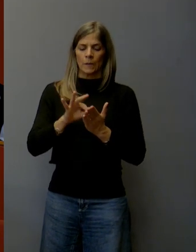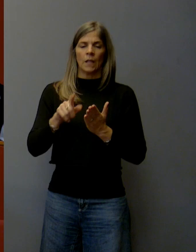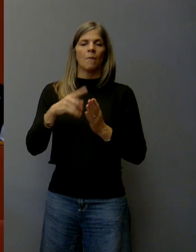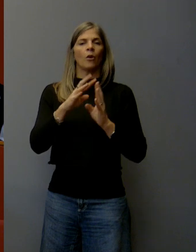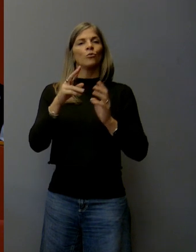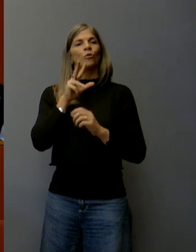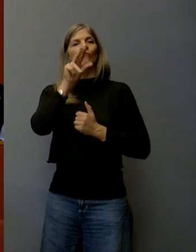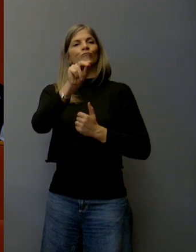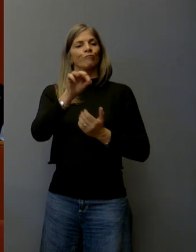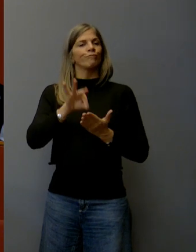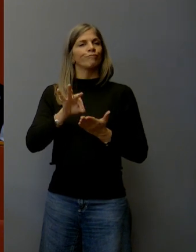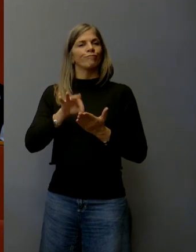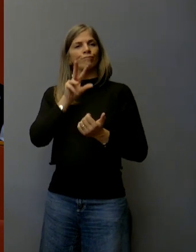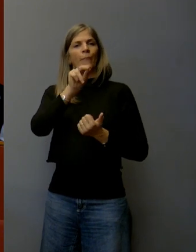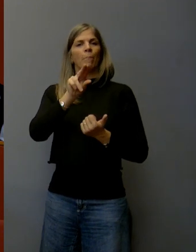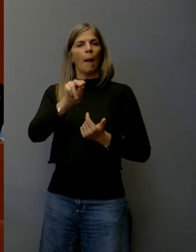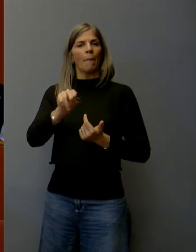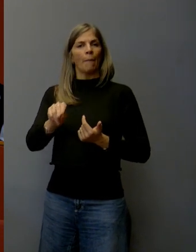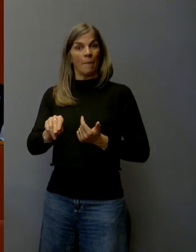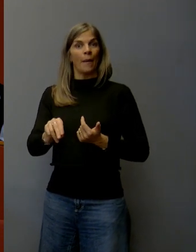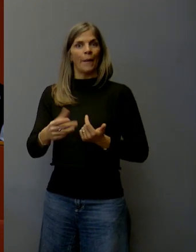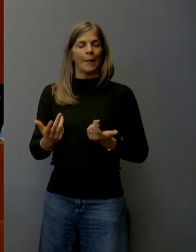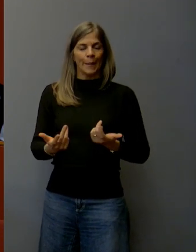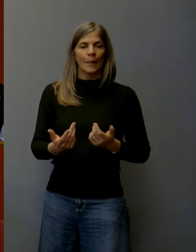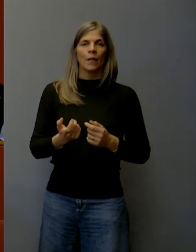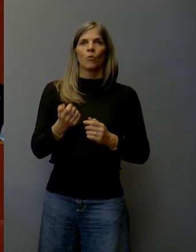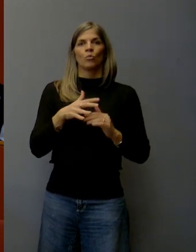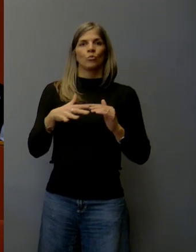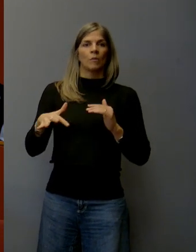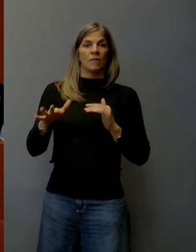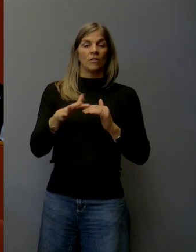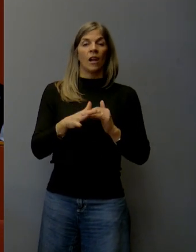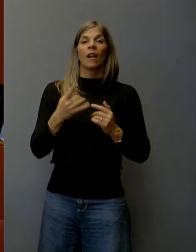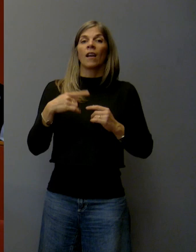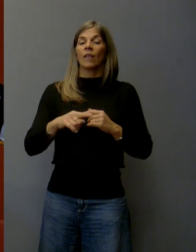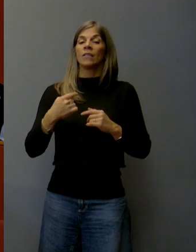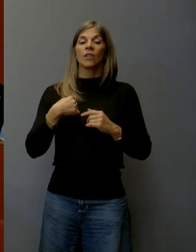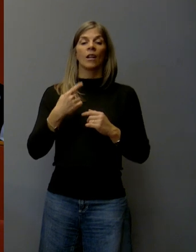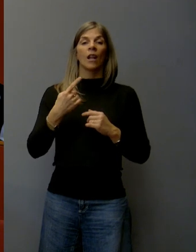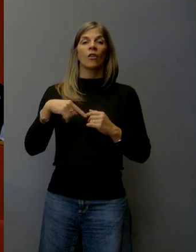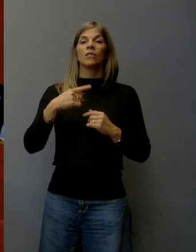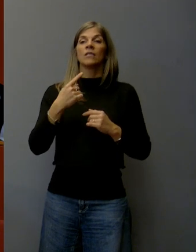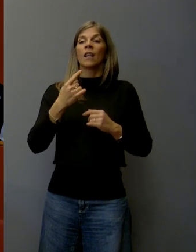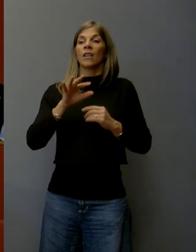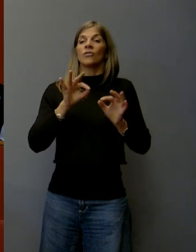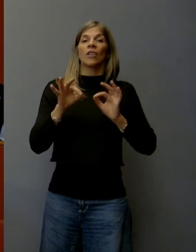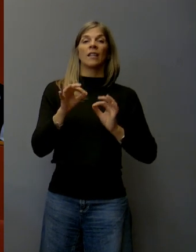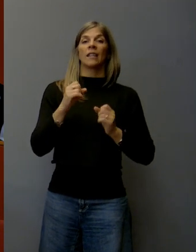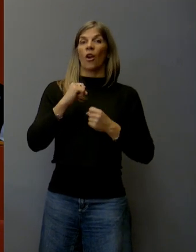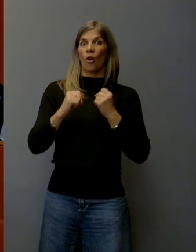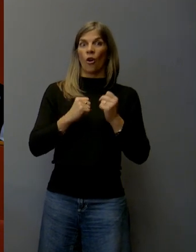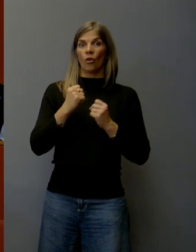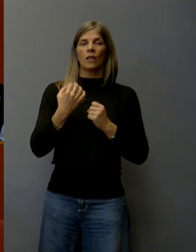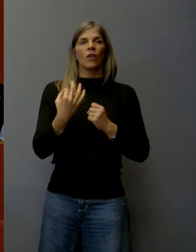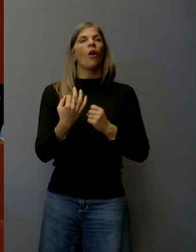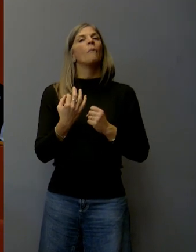molte volte ragioni di rilevare che è stata un po' l'origine anche delle nostre scelte condotta negli ultimi giorni e